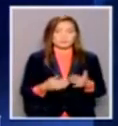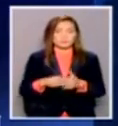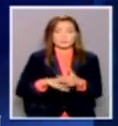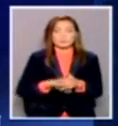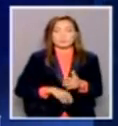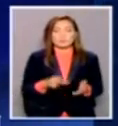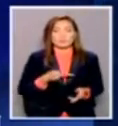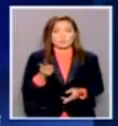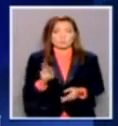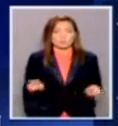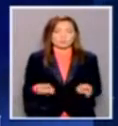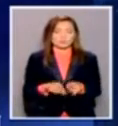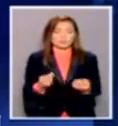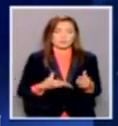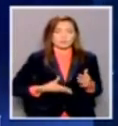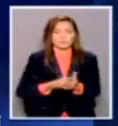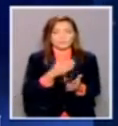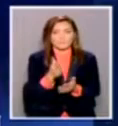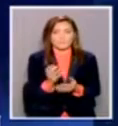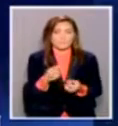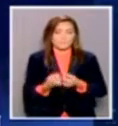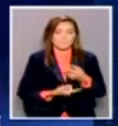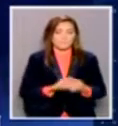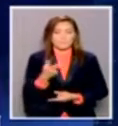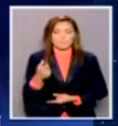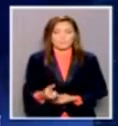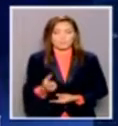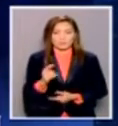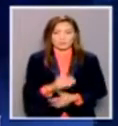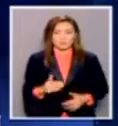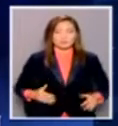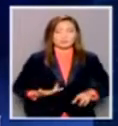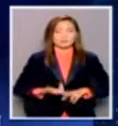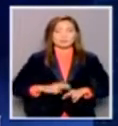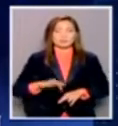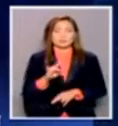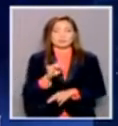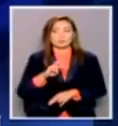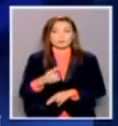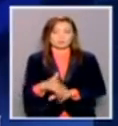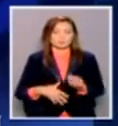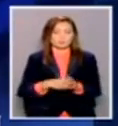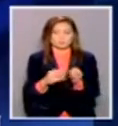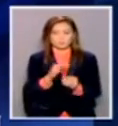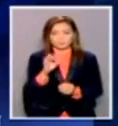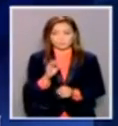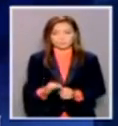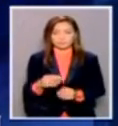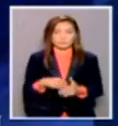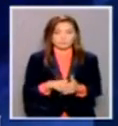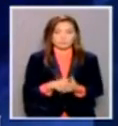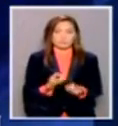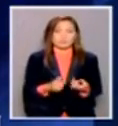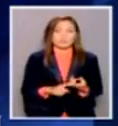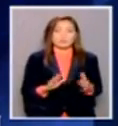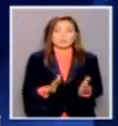вкладчик ушел из жизни, то деньги выплачиваются наследникам вкладчика. Предложение Сипульника о досрочной выплате 10% накоплений в